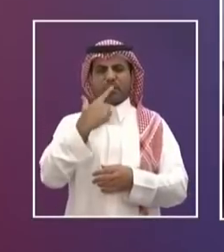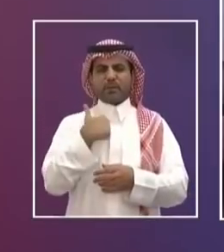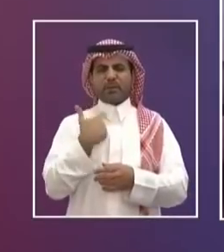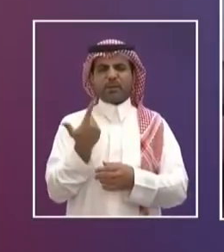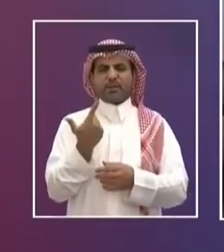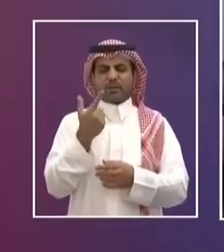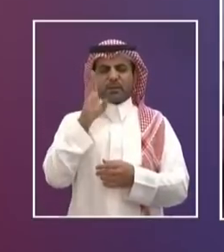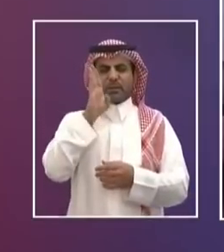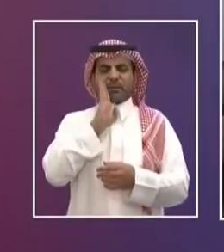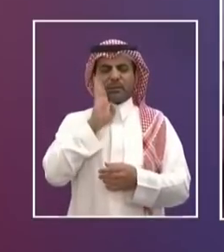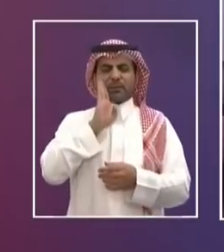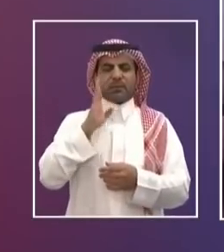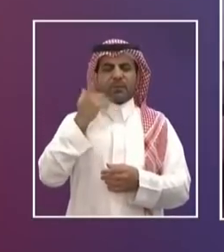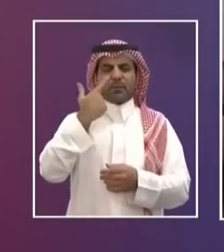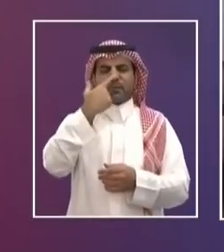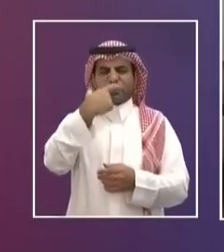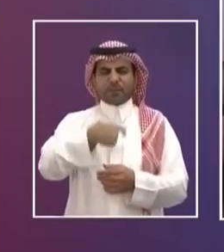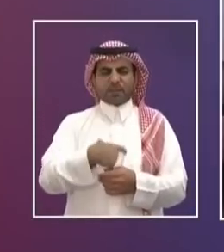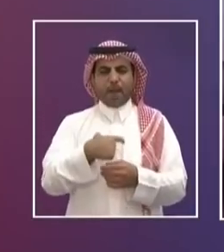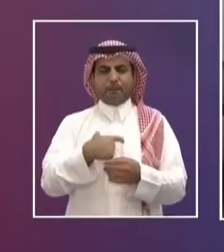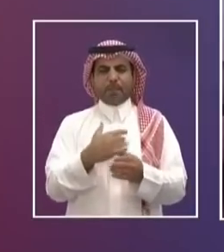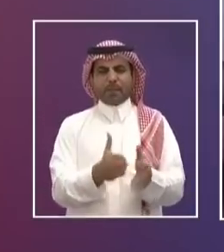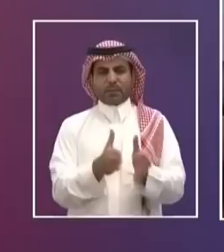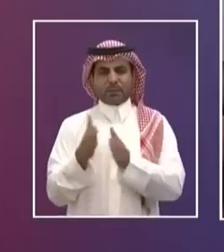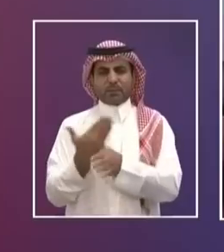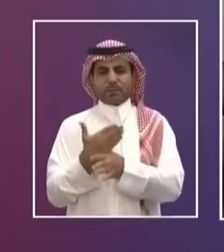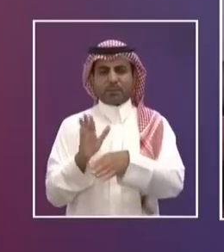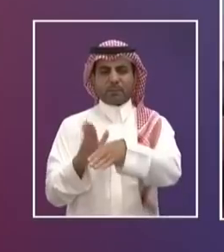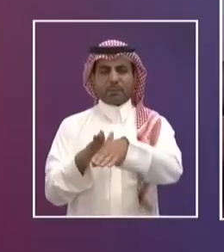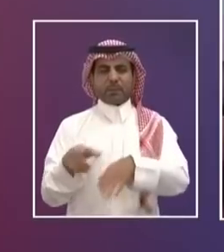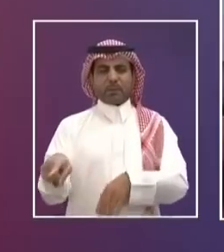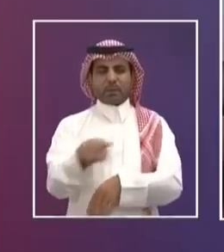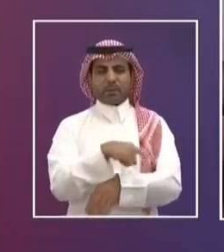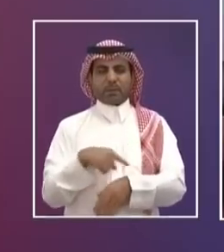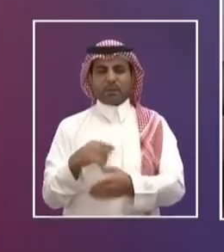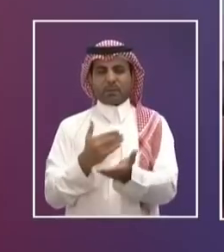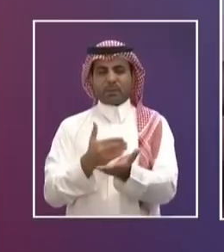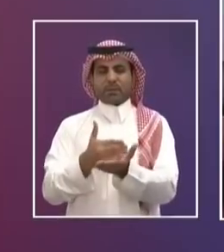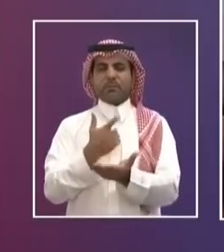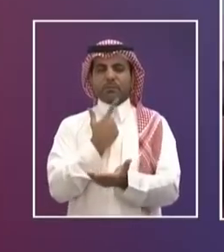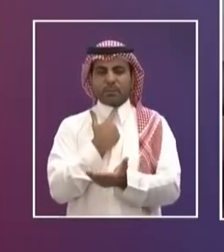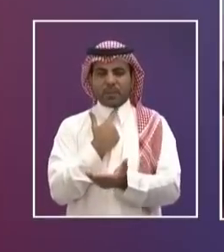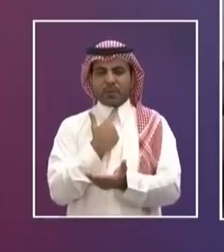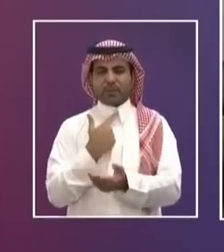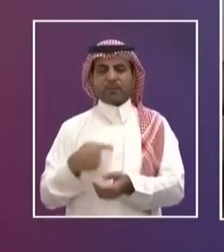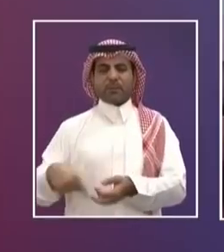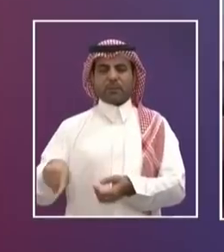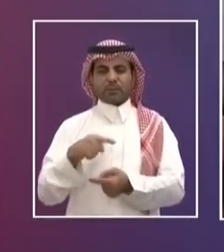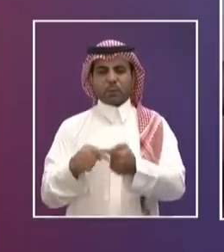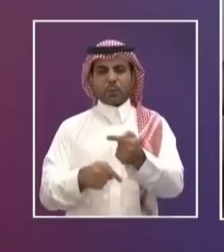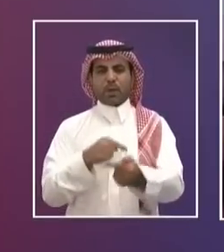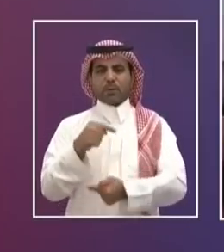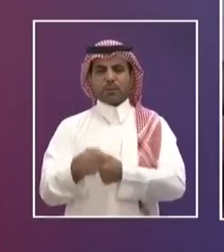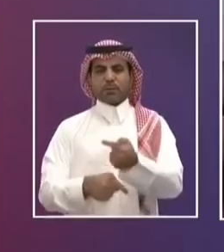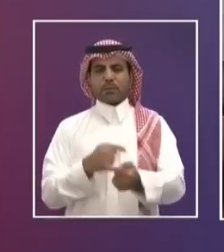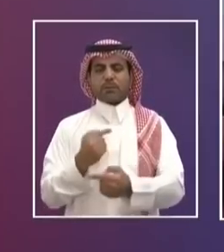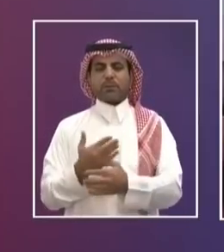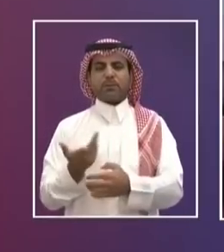الفصام، جميعهم وجميع الاضطرابات الأخرى التي لم أذكرها، أتمنى أن يواصلوا